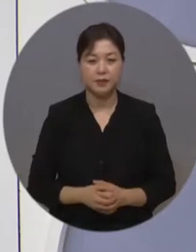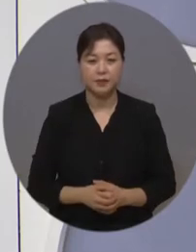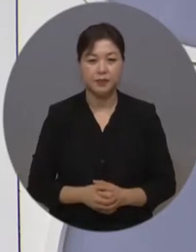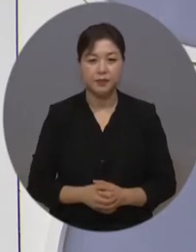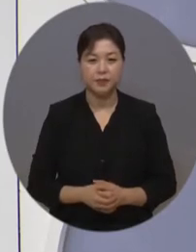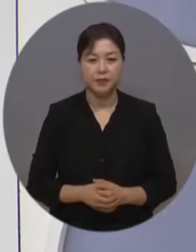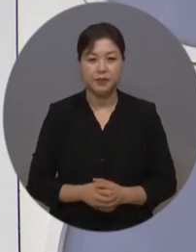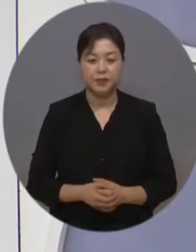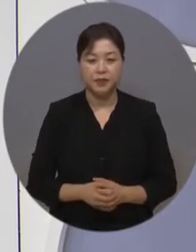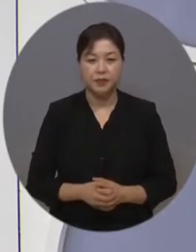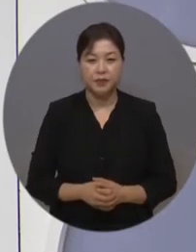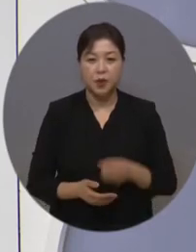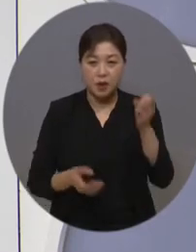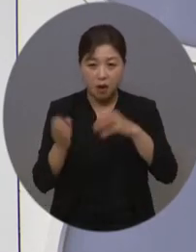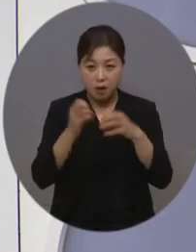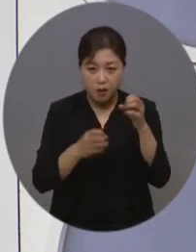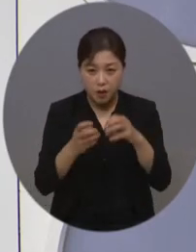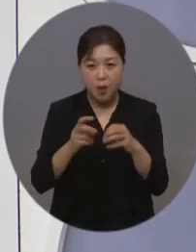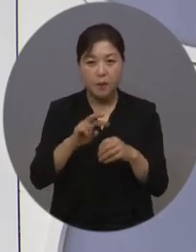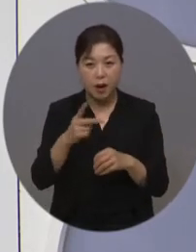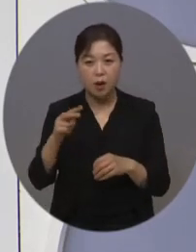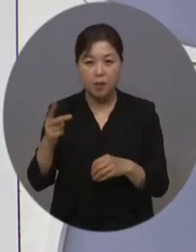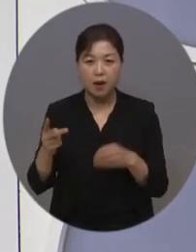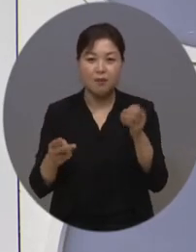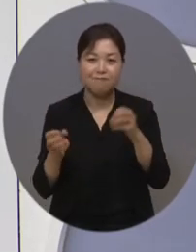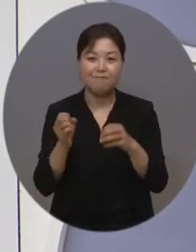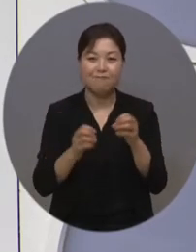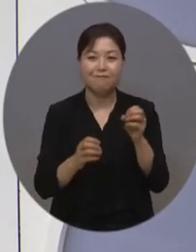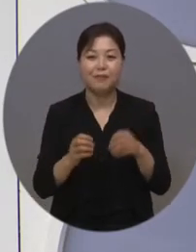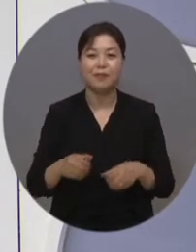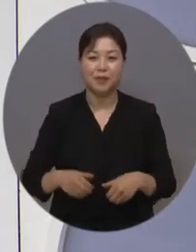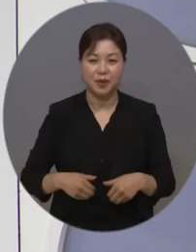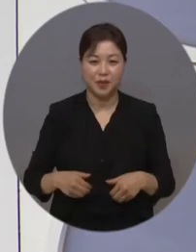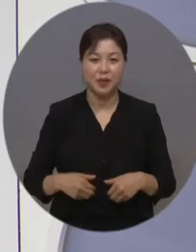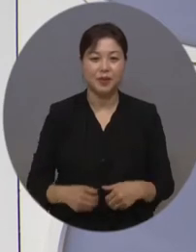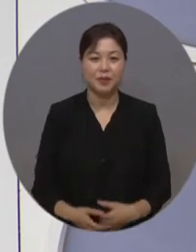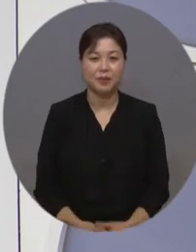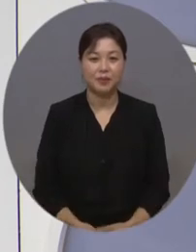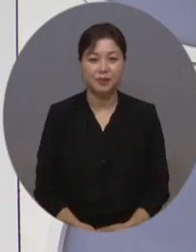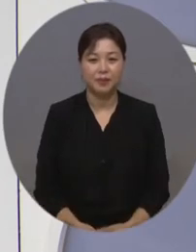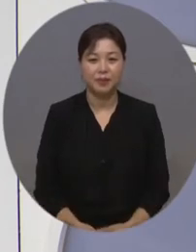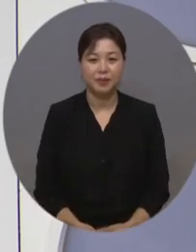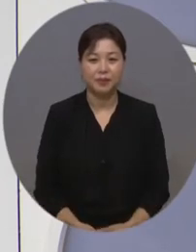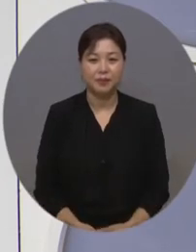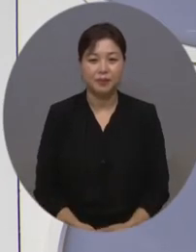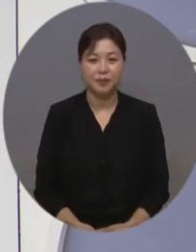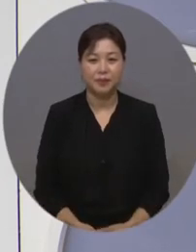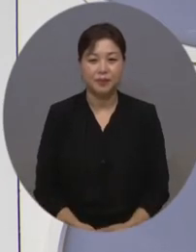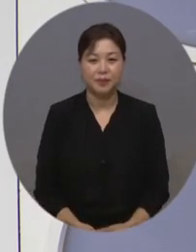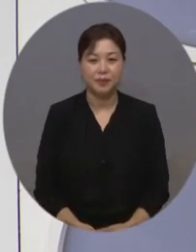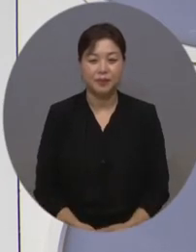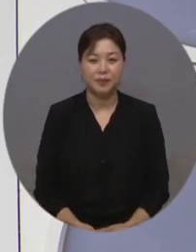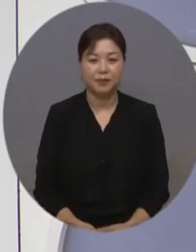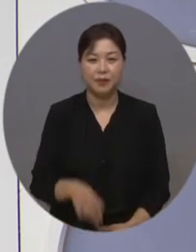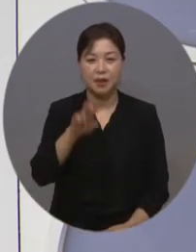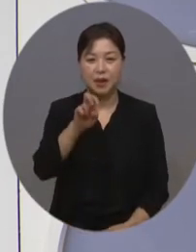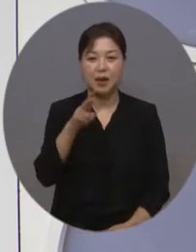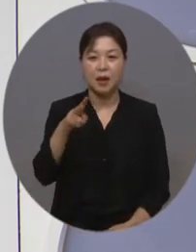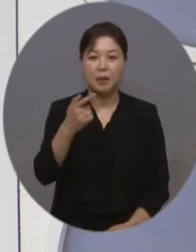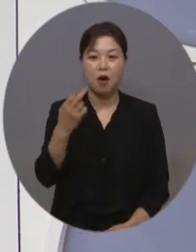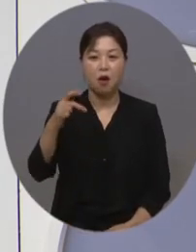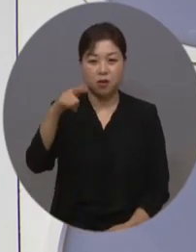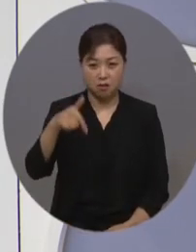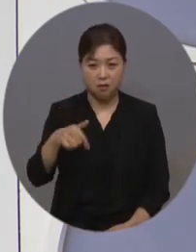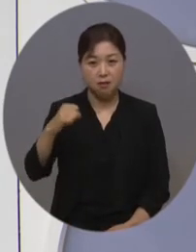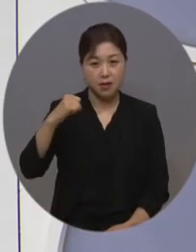그리고 그 조합도 한 번씩 바꿔야 된다. 그런 이야기를 합니다. 그래서 이제 지금까지 그러면 면역력이 제일 좋은